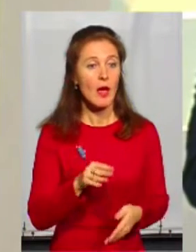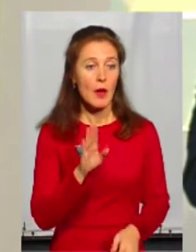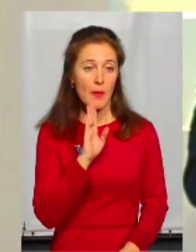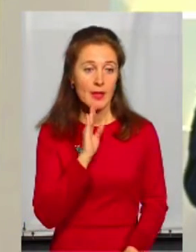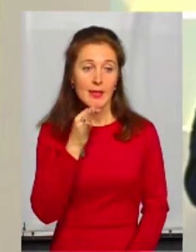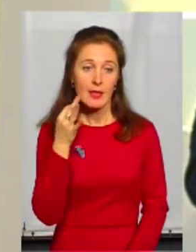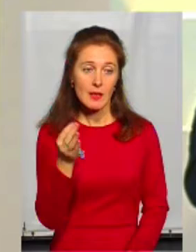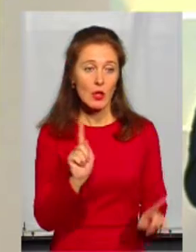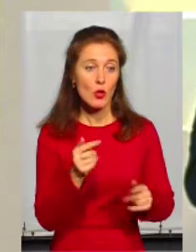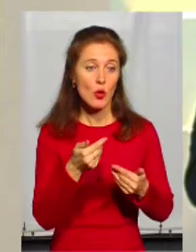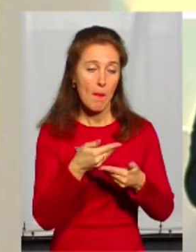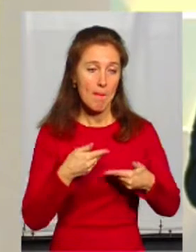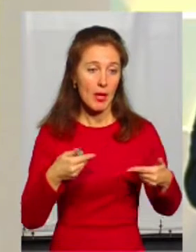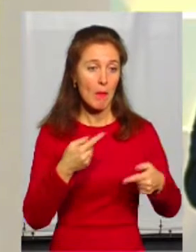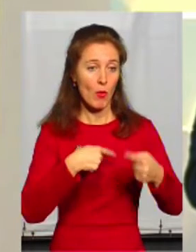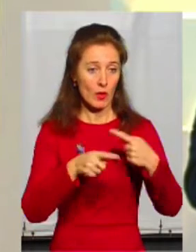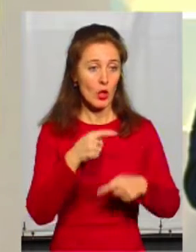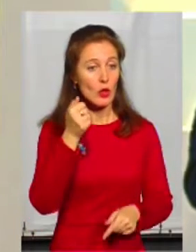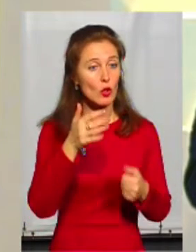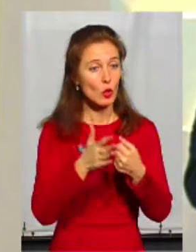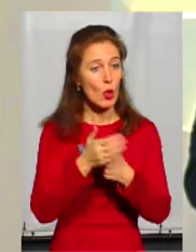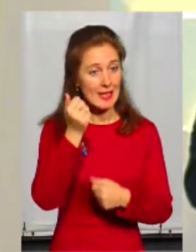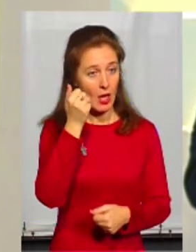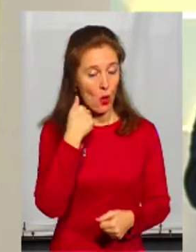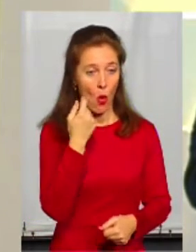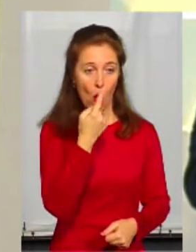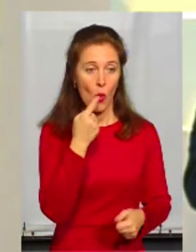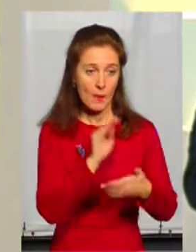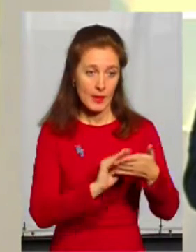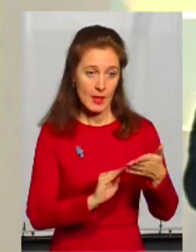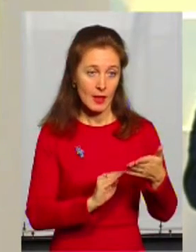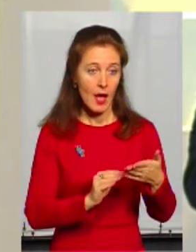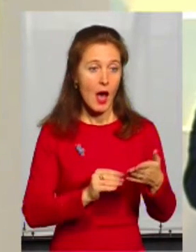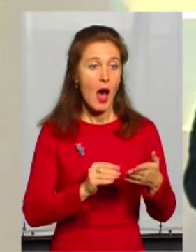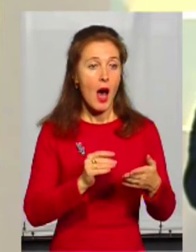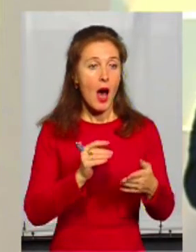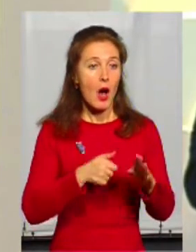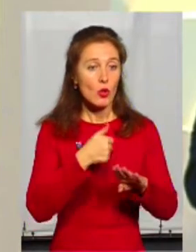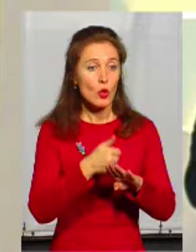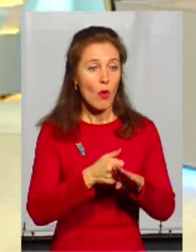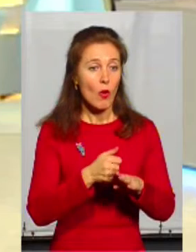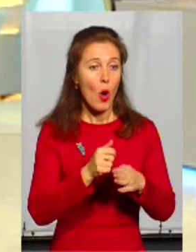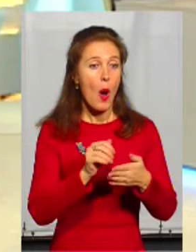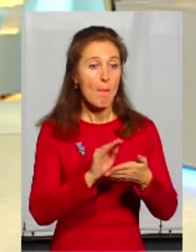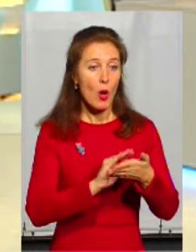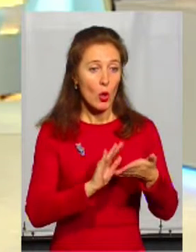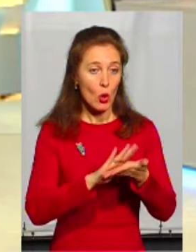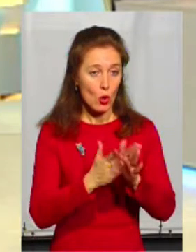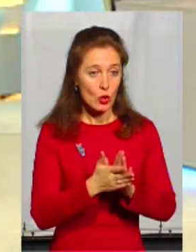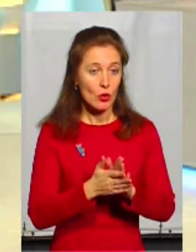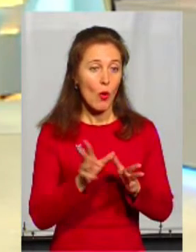ми повертаємося до старого варіанту української так. мови. Таким чином, основоположником української мови вважається Тарас